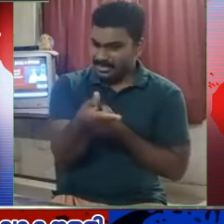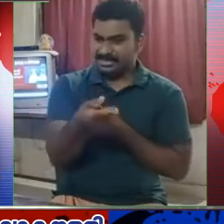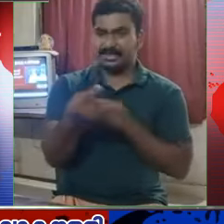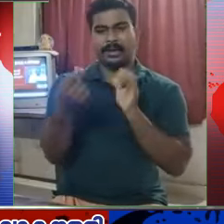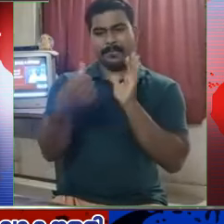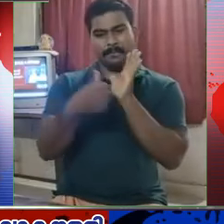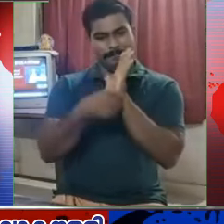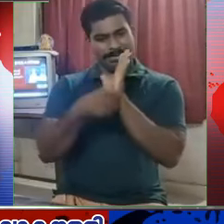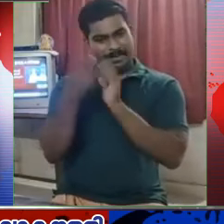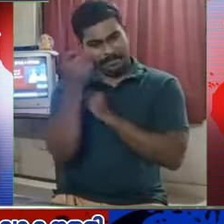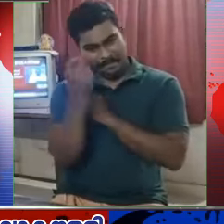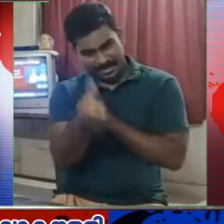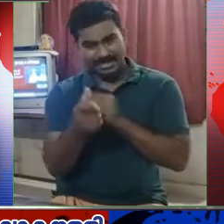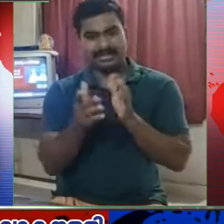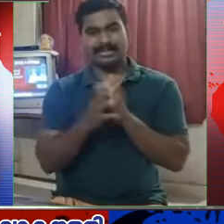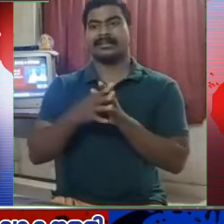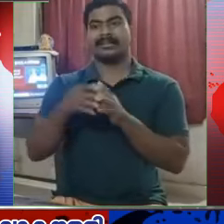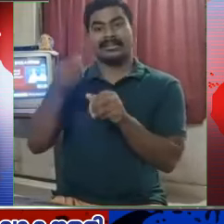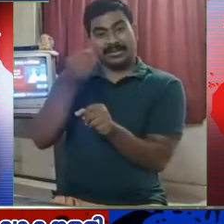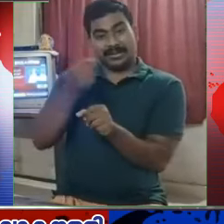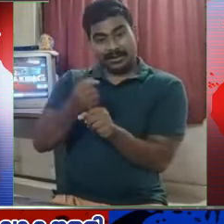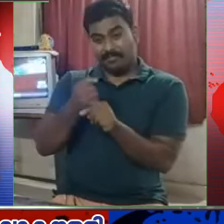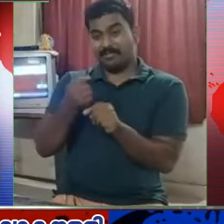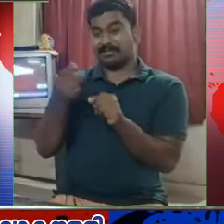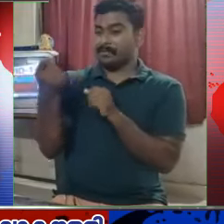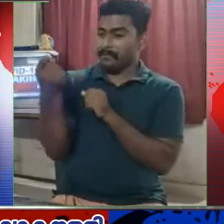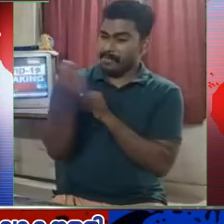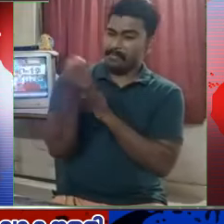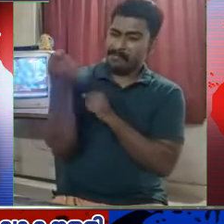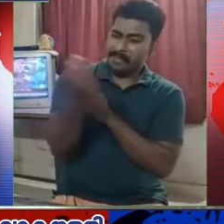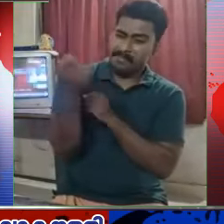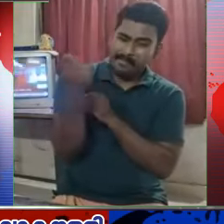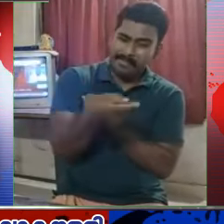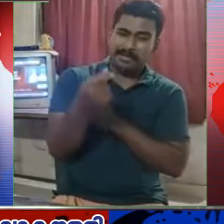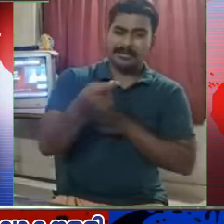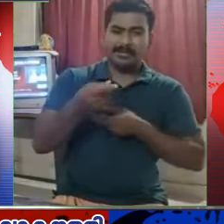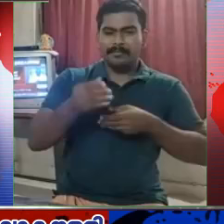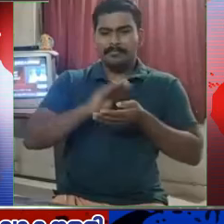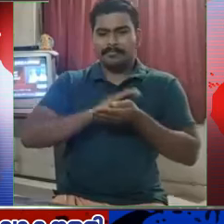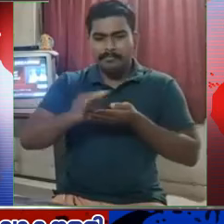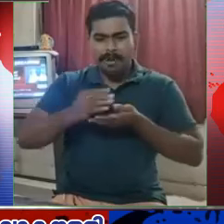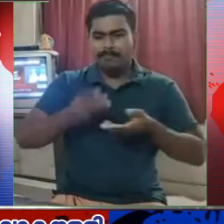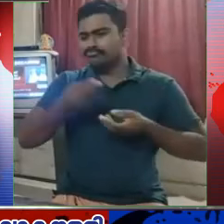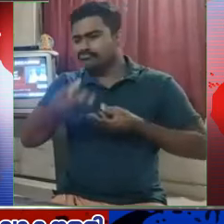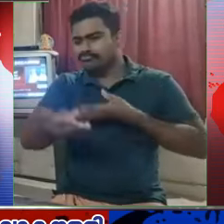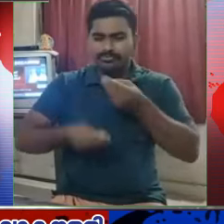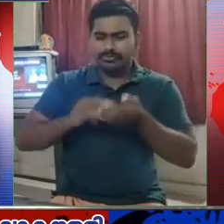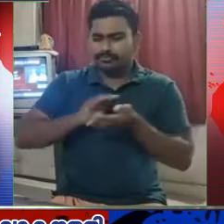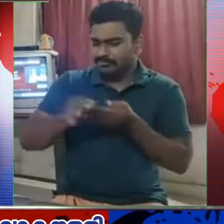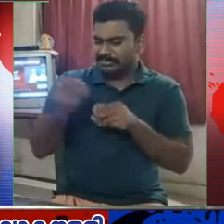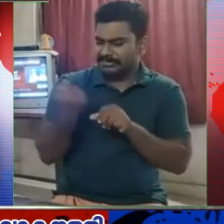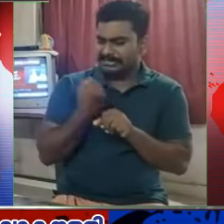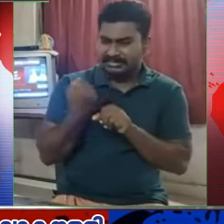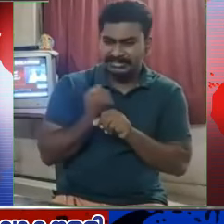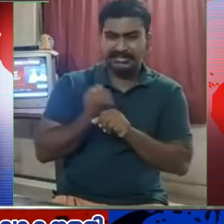ബാങ്കുകളും പോലീസും ശ്രദ്ധിക്കേണ്ടതായിട്ടുണ്ട് എന്ന് നിർദ്ദേശം നൽകിയിട്ടുണ്ട്.